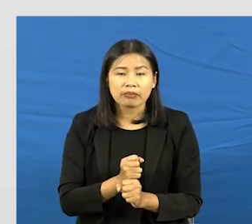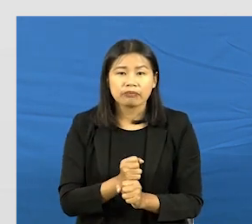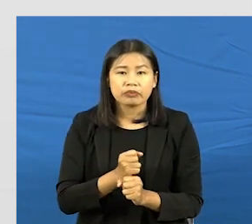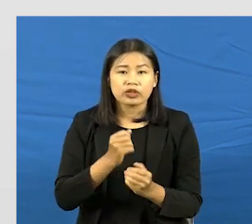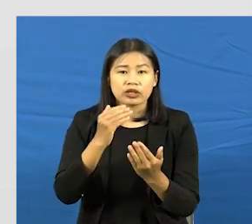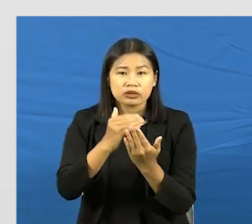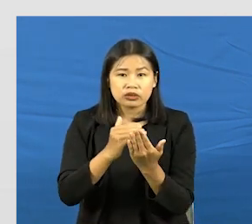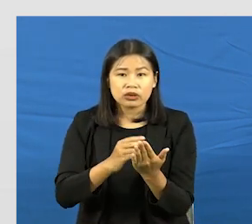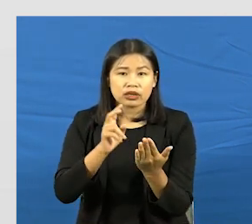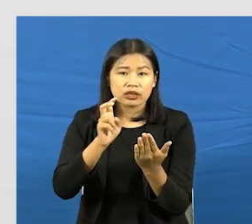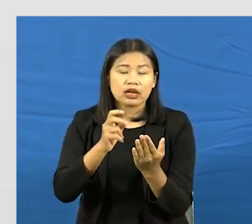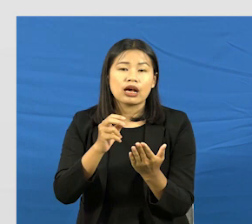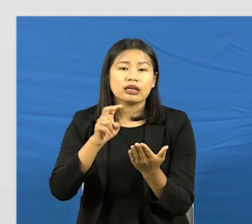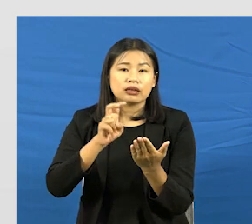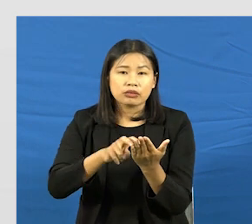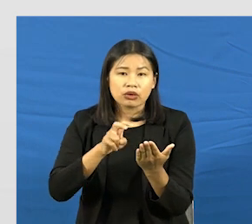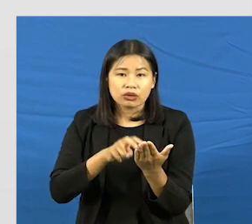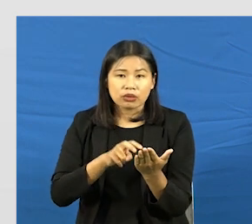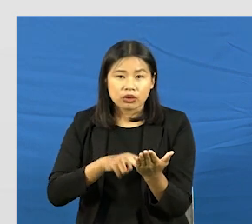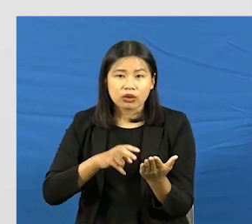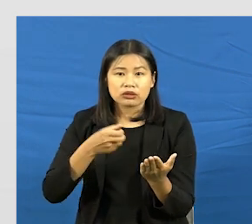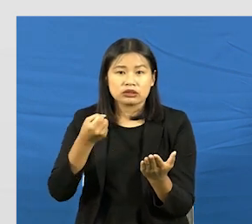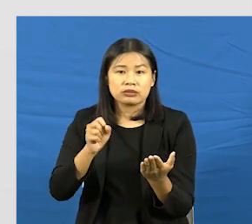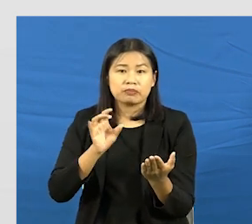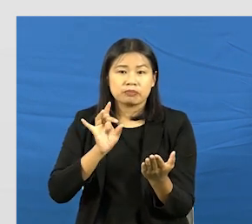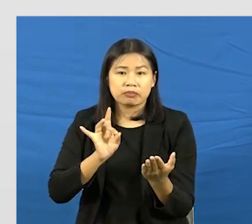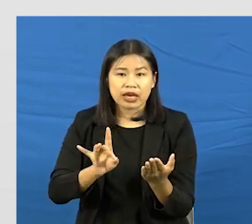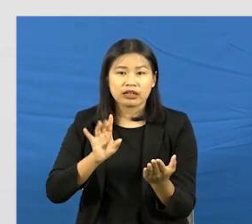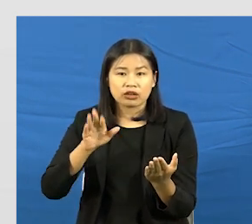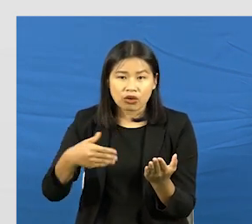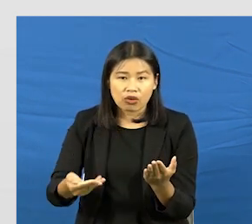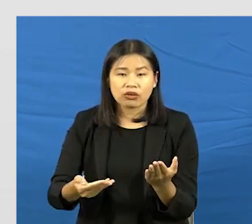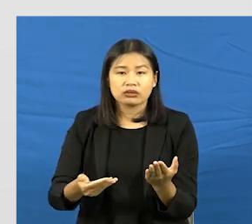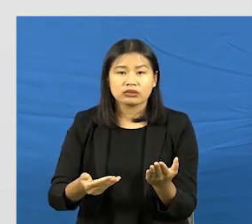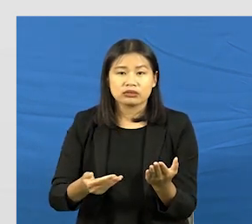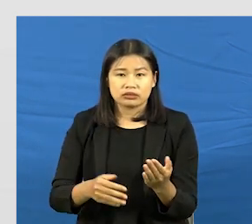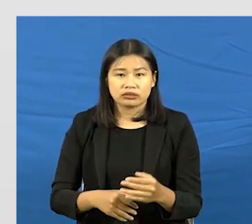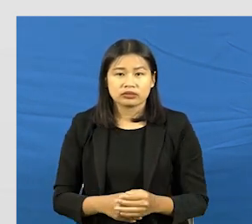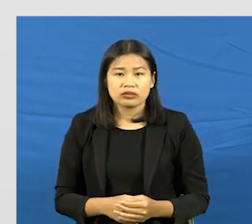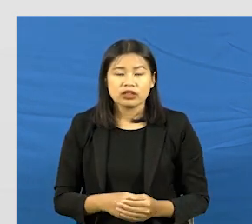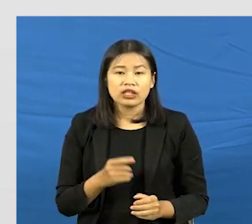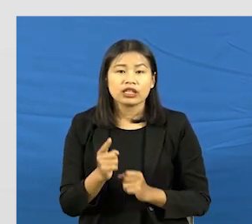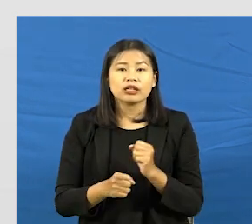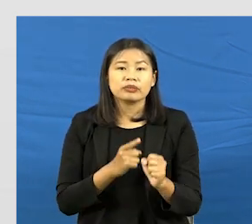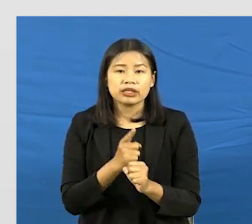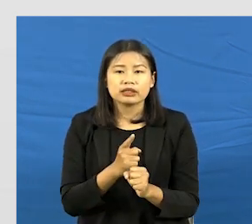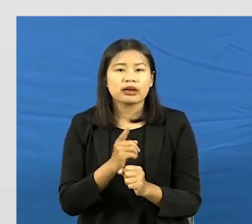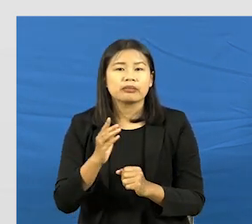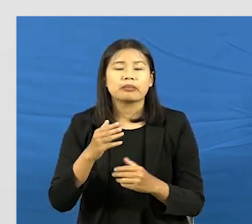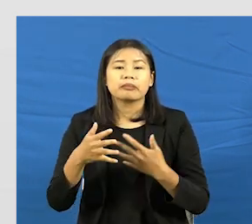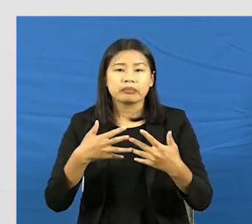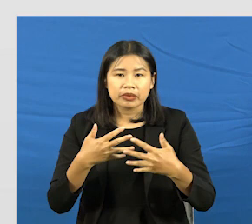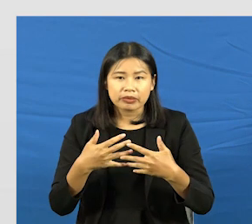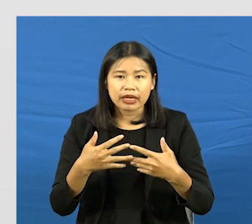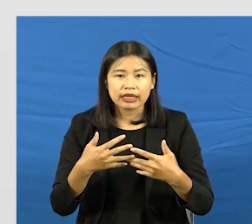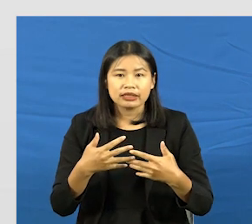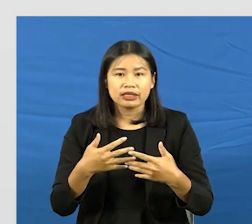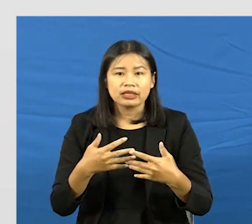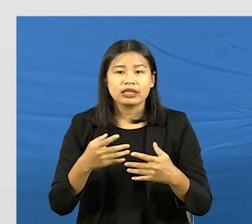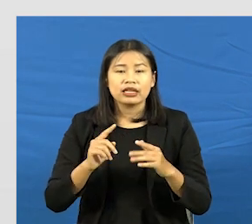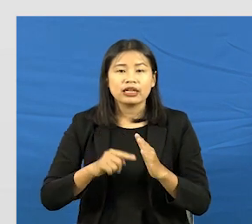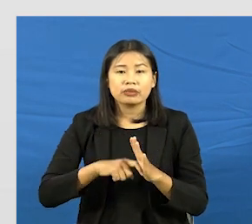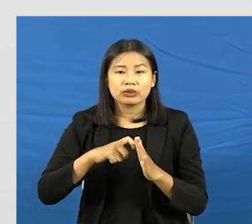ศึกษาปี1อันนี้อนุโลมไม่เป็นไรนะครับเพราะว่าเพิ่งเข้ามานะก็สามารถยื่นกู้ได้นะครับเรื่องจิตอาสาอันนี้ก็คือเ